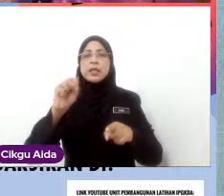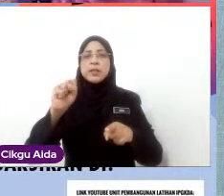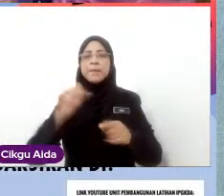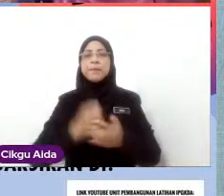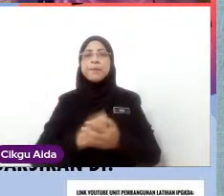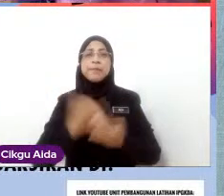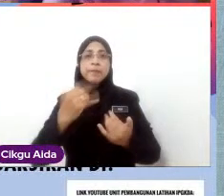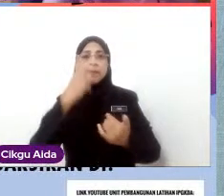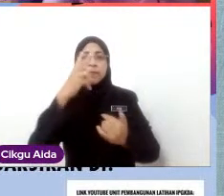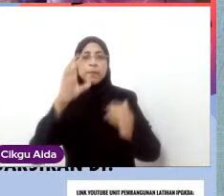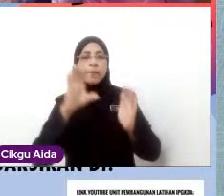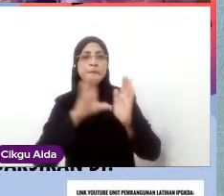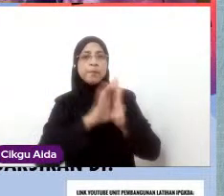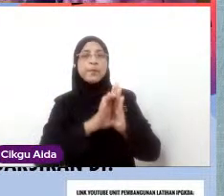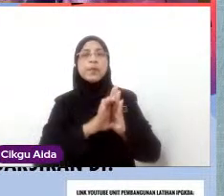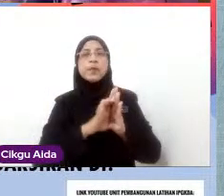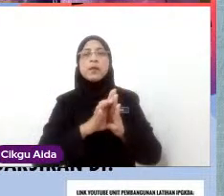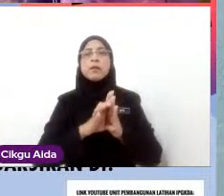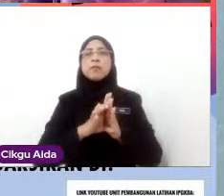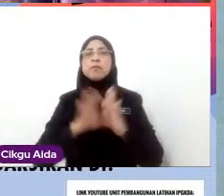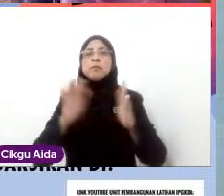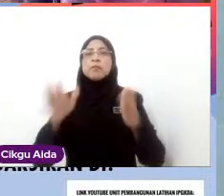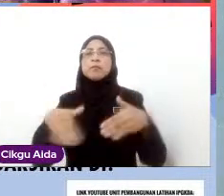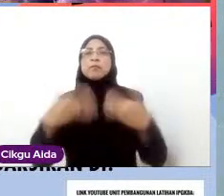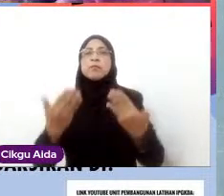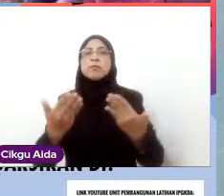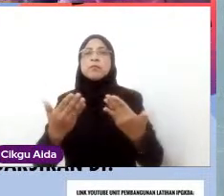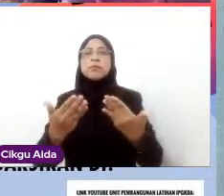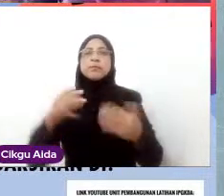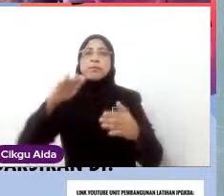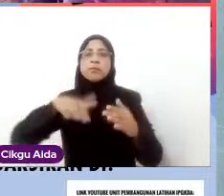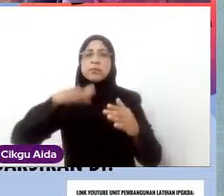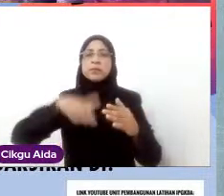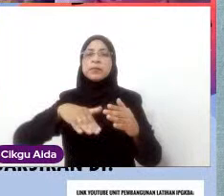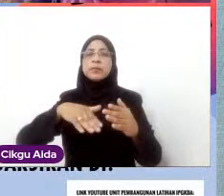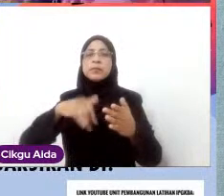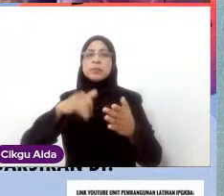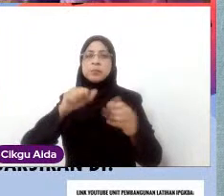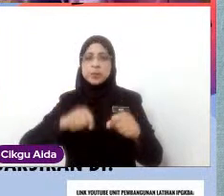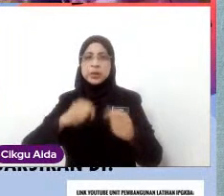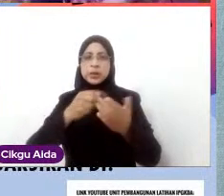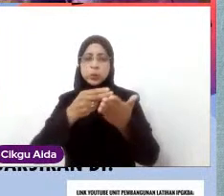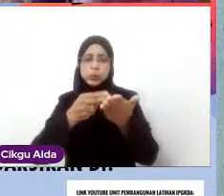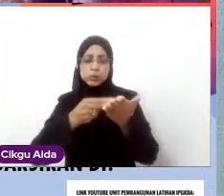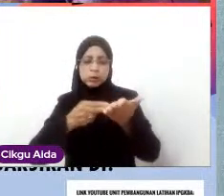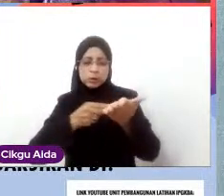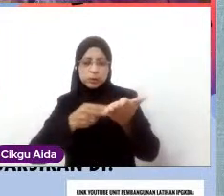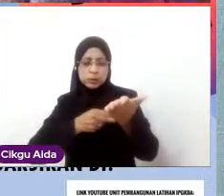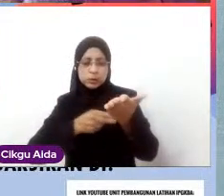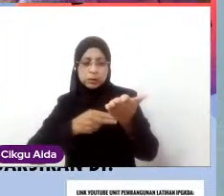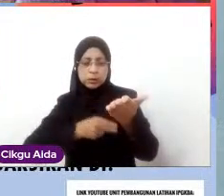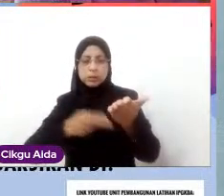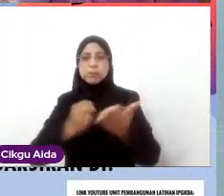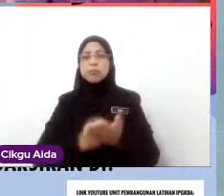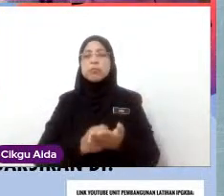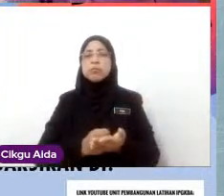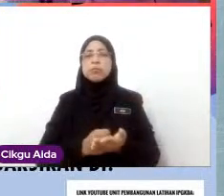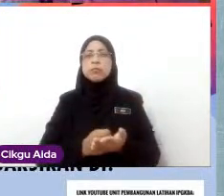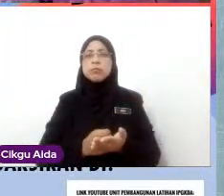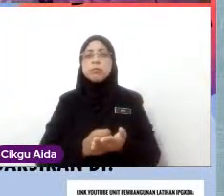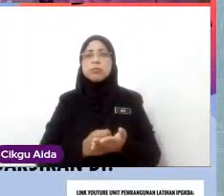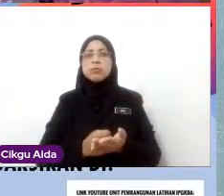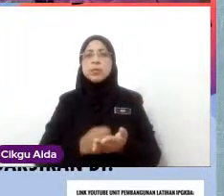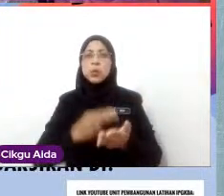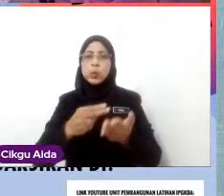buat? Tengok ni, dia guna ukir. Yang bawah tu adalah dia guna ukir manual. Yang atas tu dia guna ukir